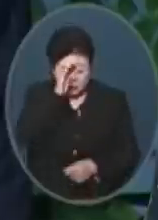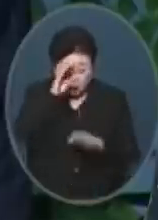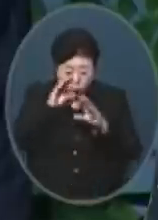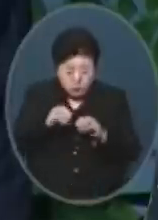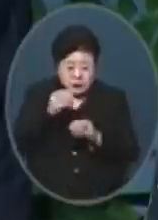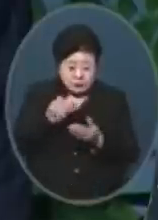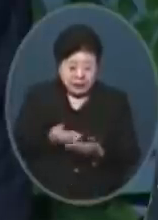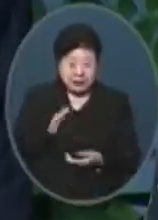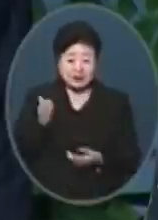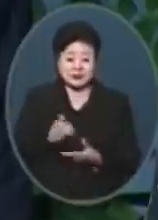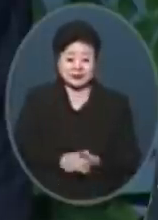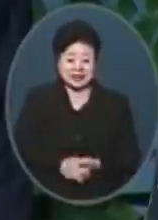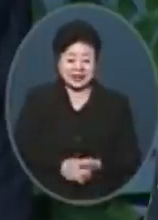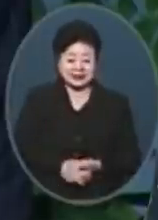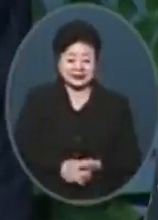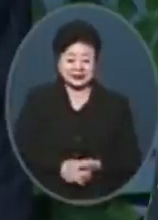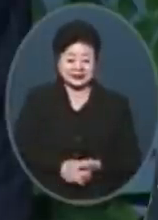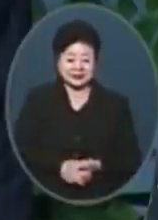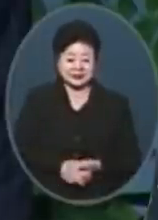나았던 것입니다.